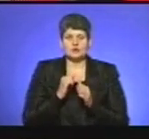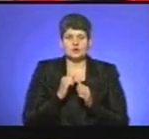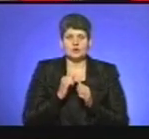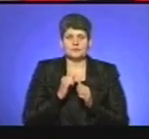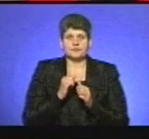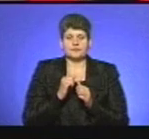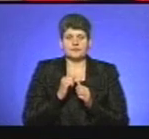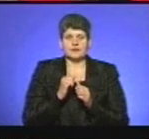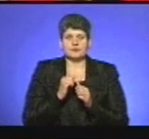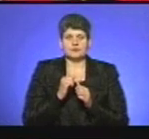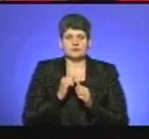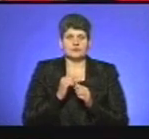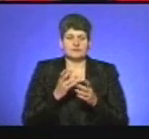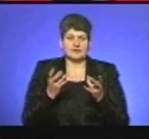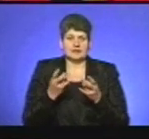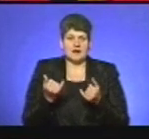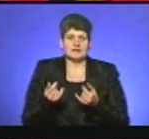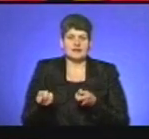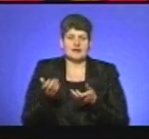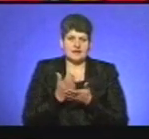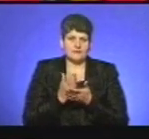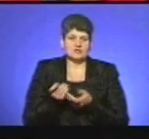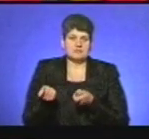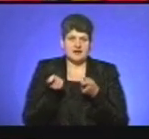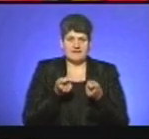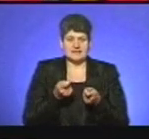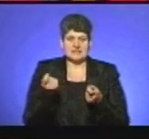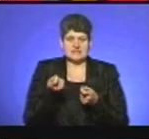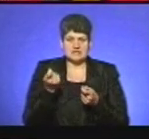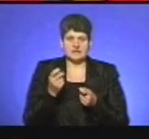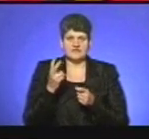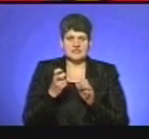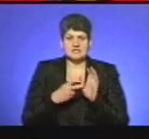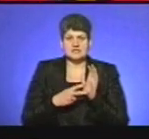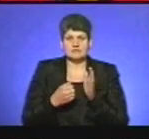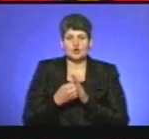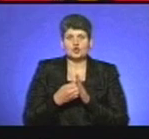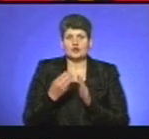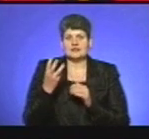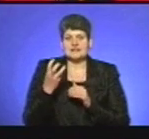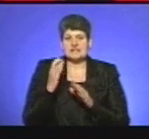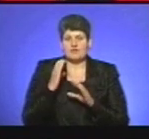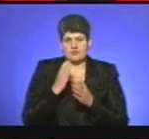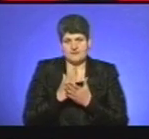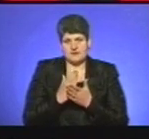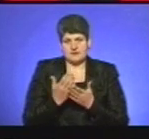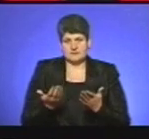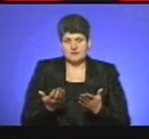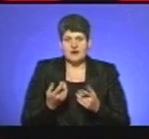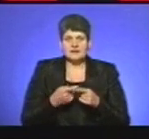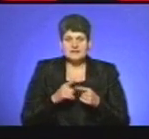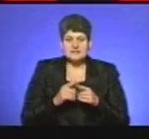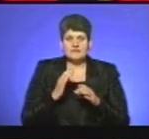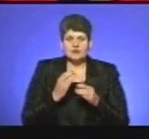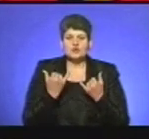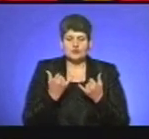нас є в наявності щодобово 270 до 300 вагонів, але вагонів, за які